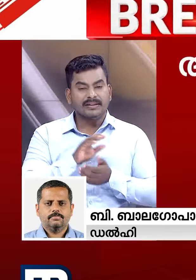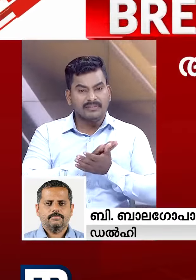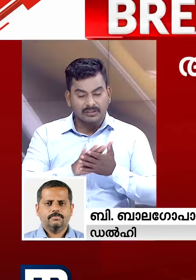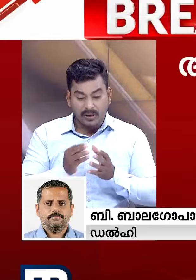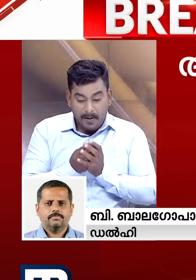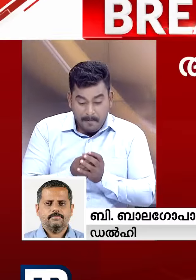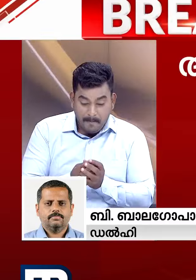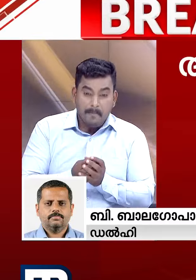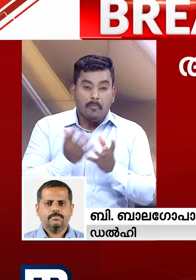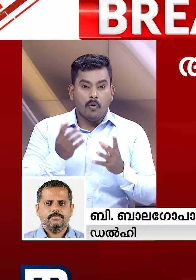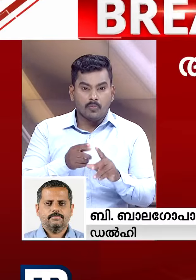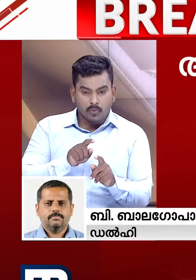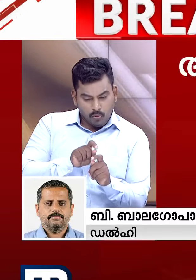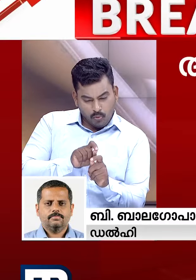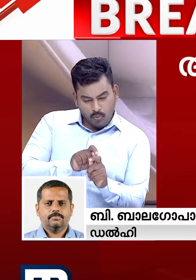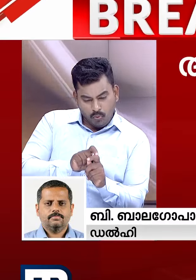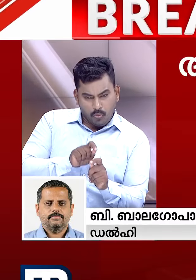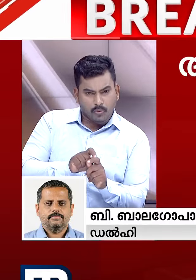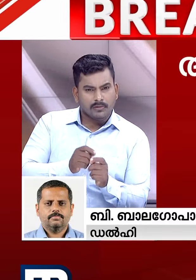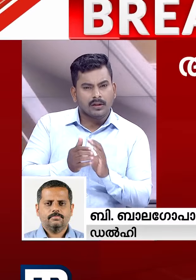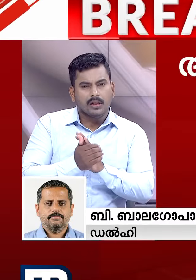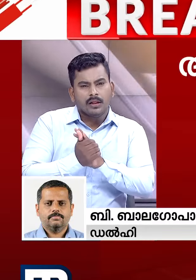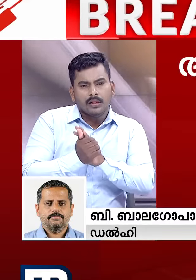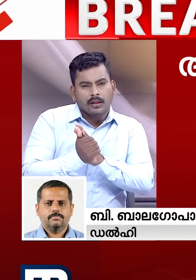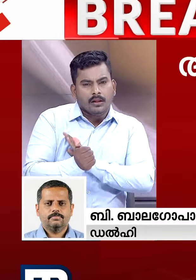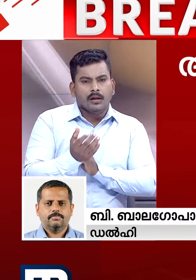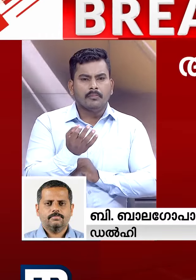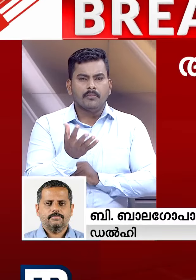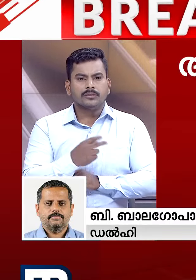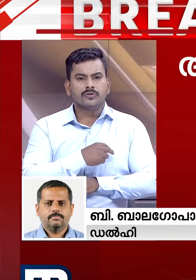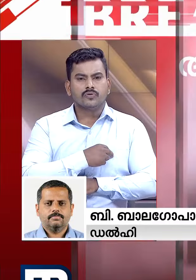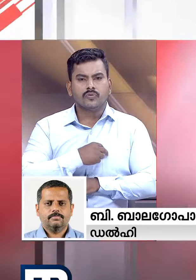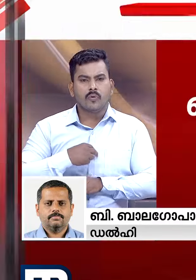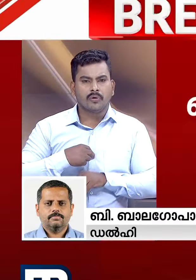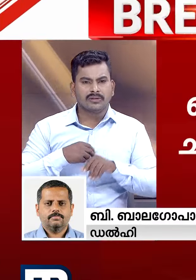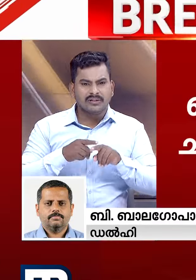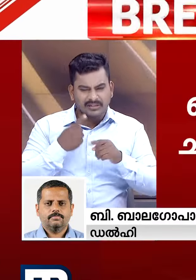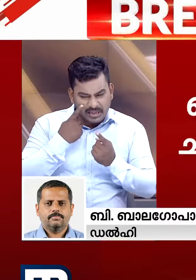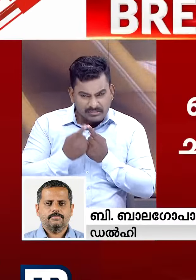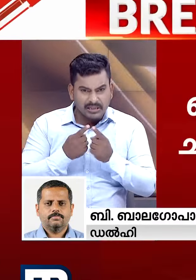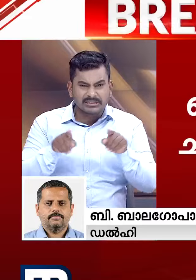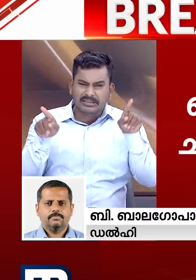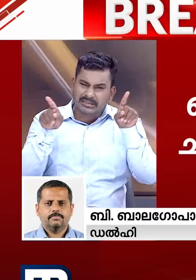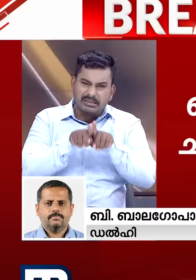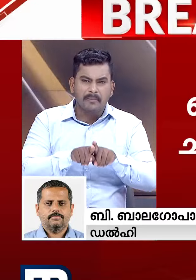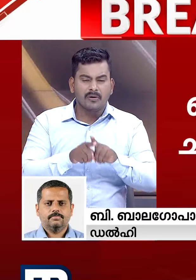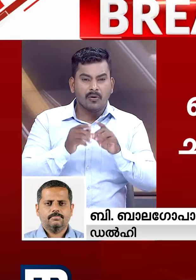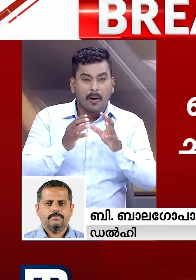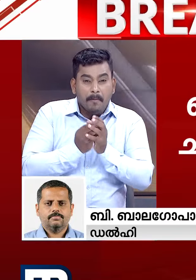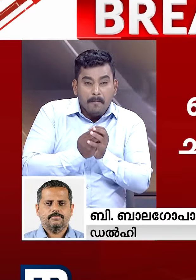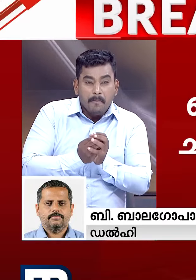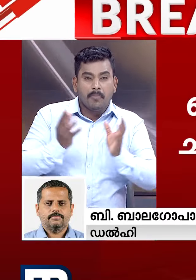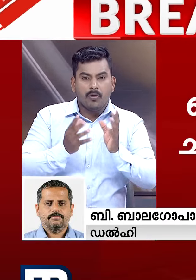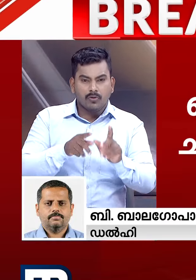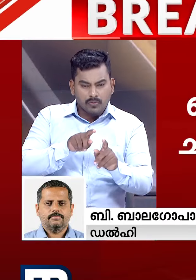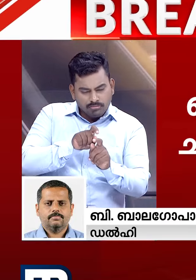നിർമ്മാണത്തിൽ വിദഗ്ധരായതിനാൽ ഡോക്ടർ ബോംബ് എന്നായിരുന്നു ഈ തുണ്ടയെ അറിയപ്പെട്ടിരുന്നത്. ദാവൂദ് ഇബ്രാഹിമിന്റെ